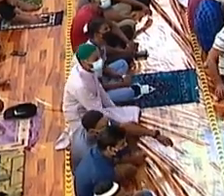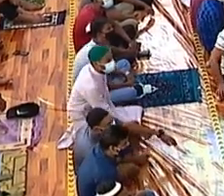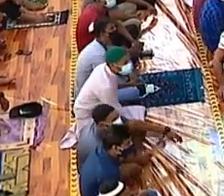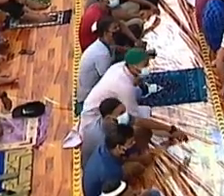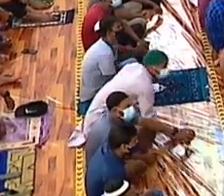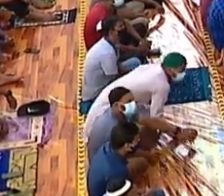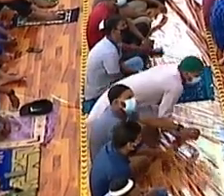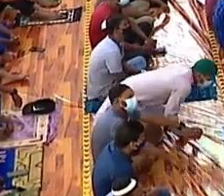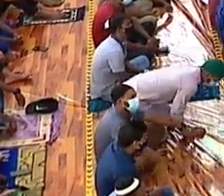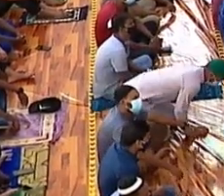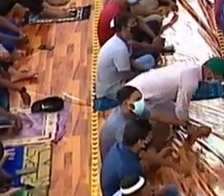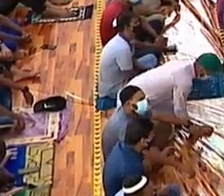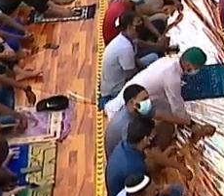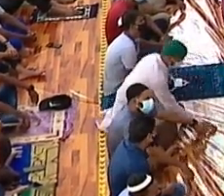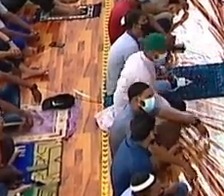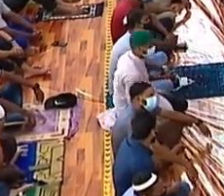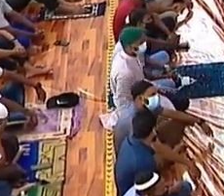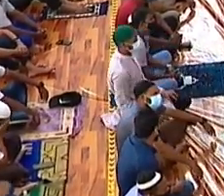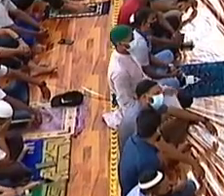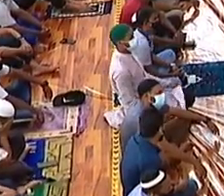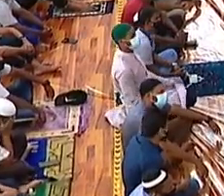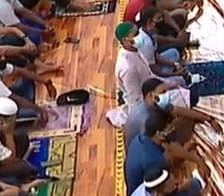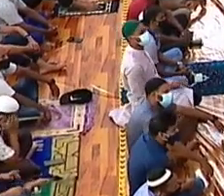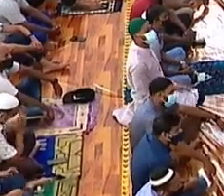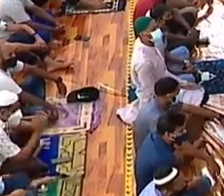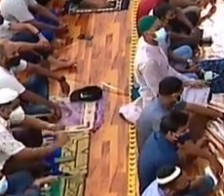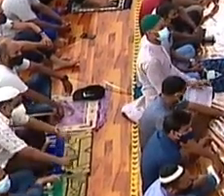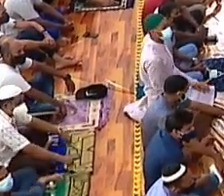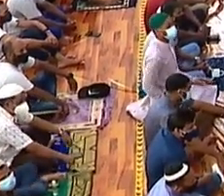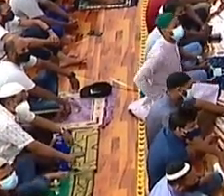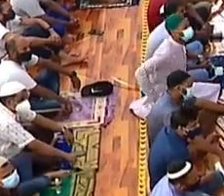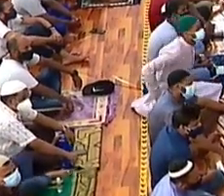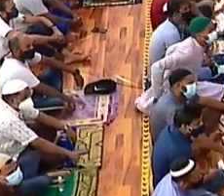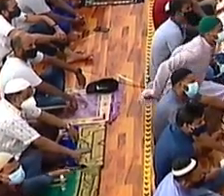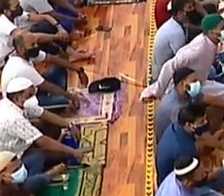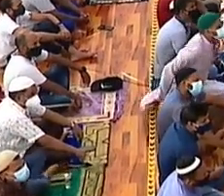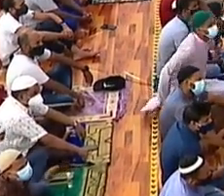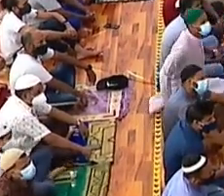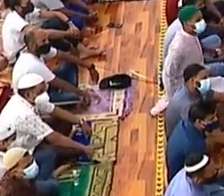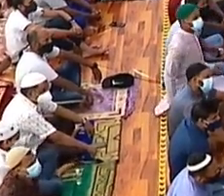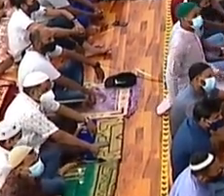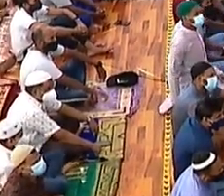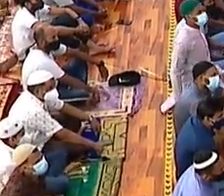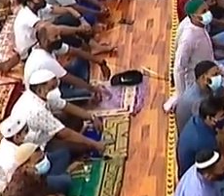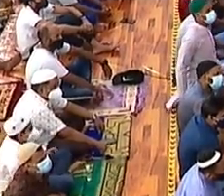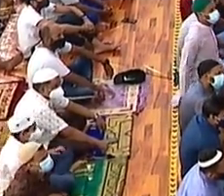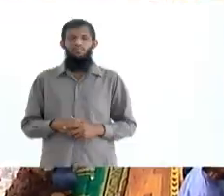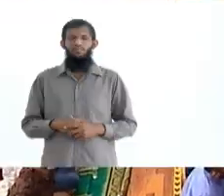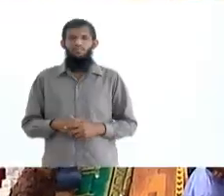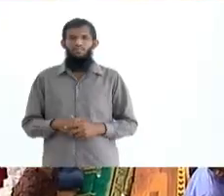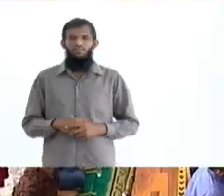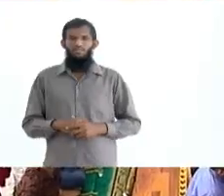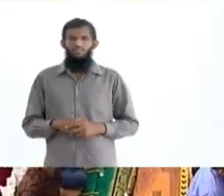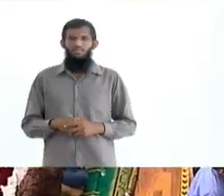الحمد لله, الحمد لله رب العالمين, وأشهد أن لا إله إلا